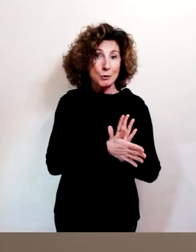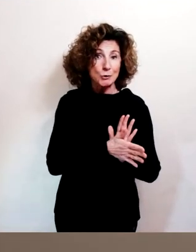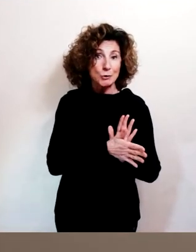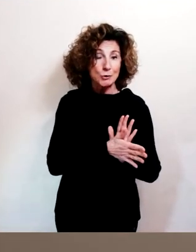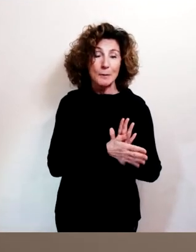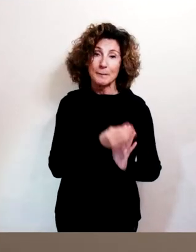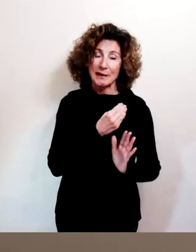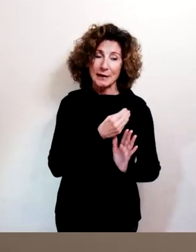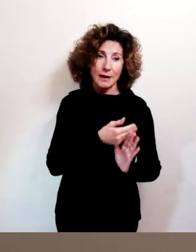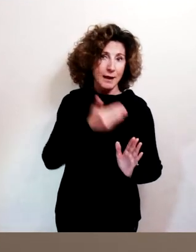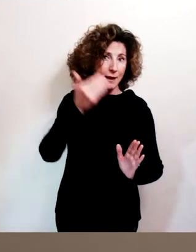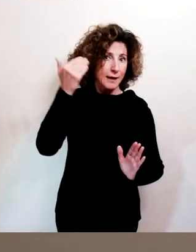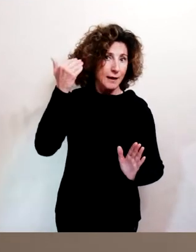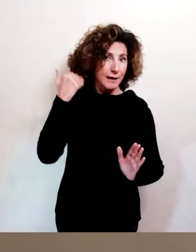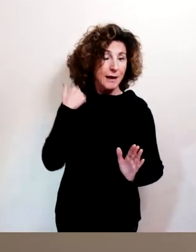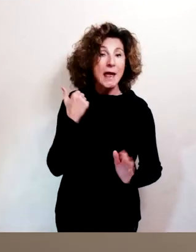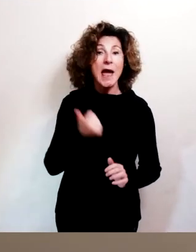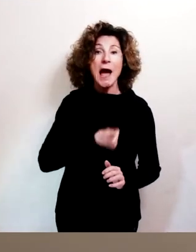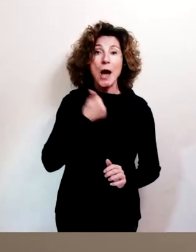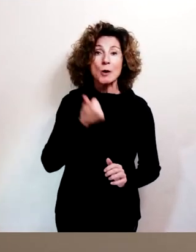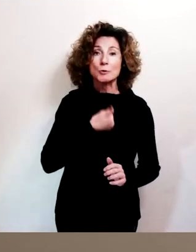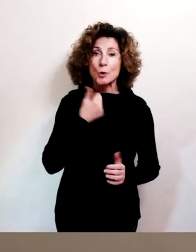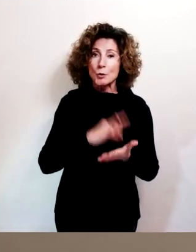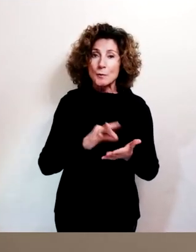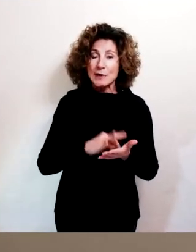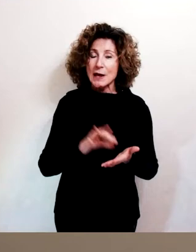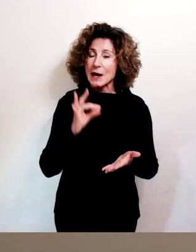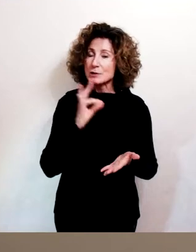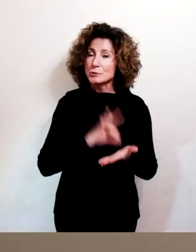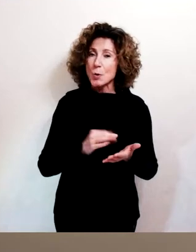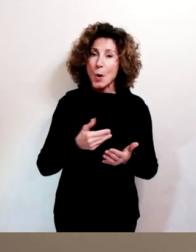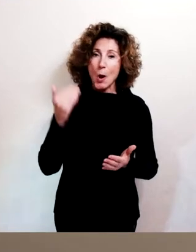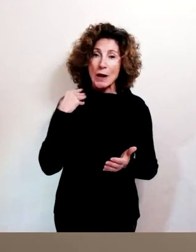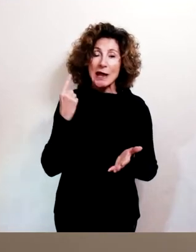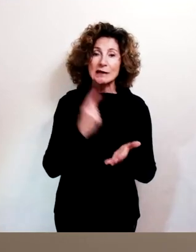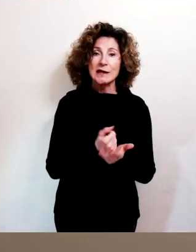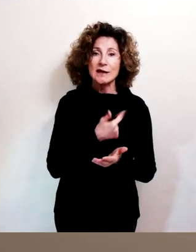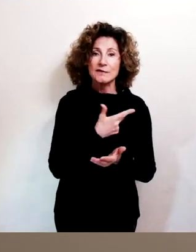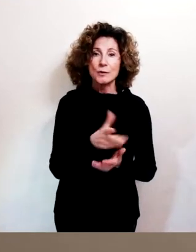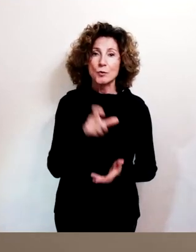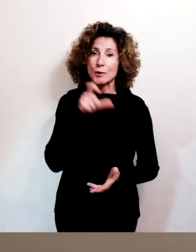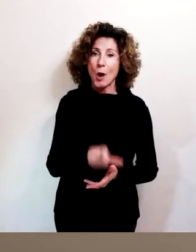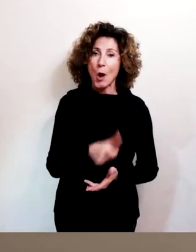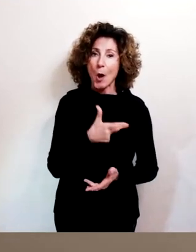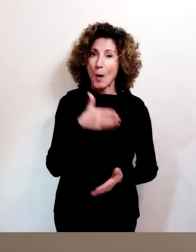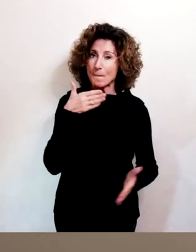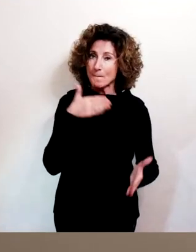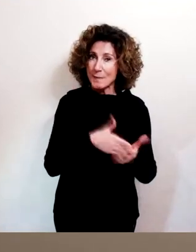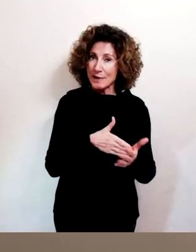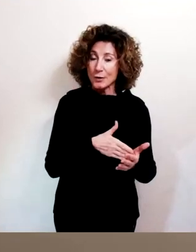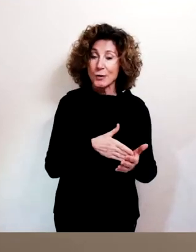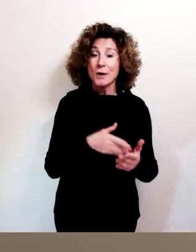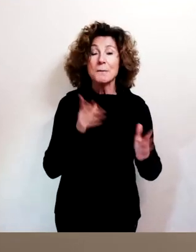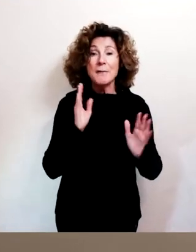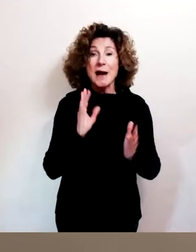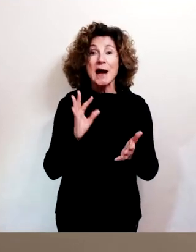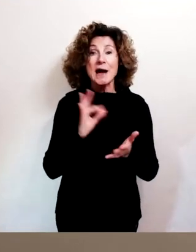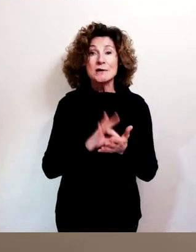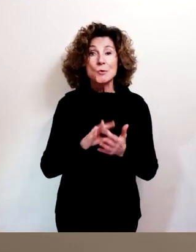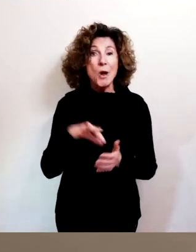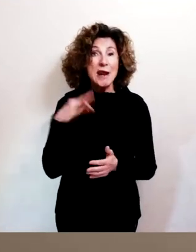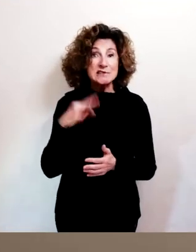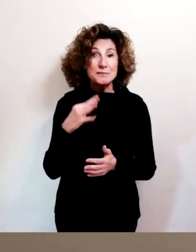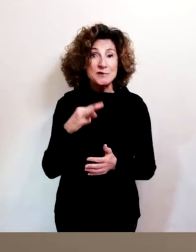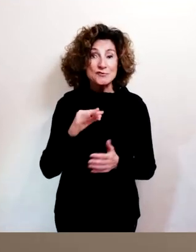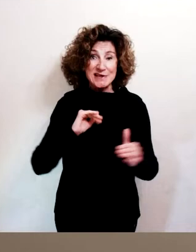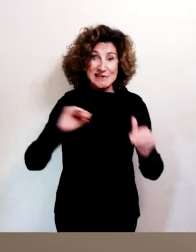con l'autonomia scolastica le scuole dovevano avere una certa consistenza numerica e le scuole specializzate in